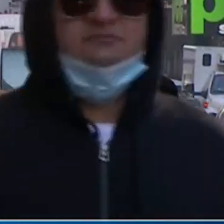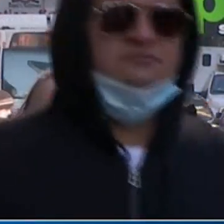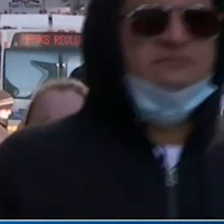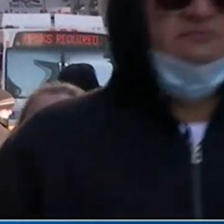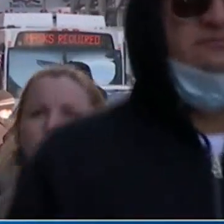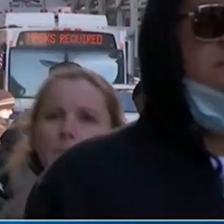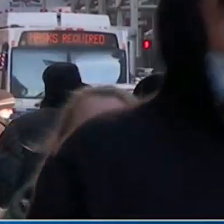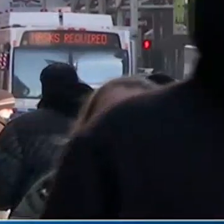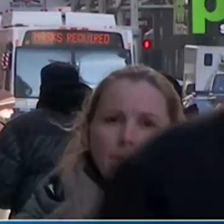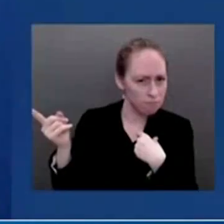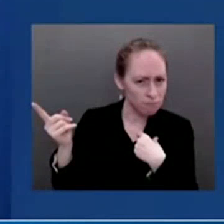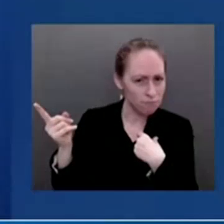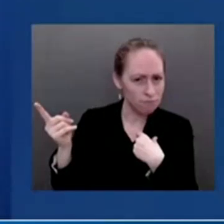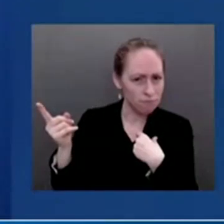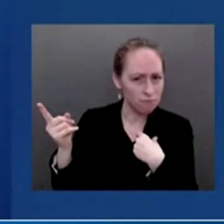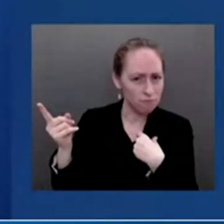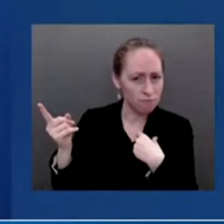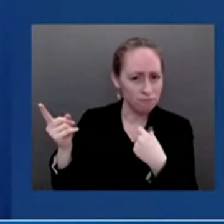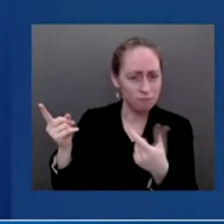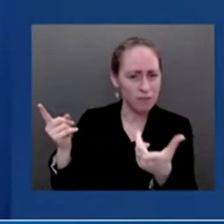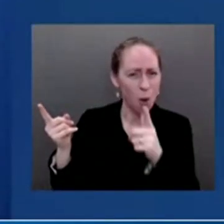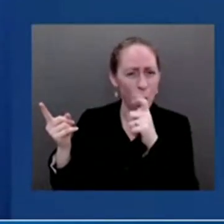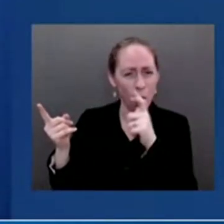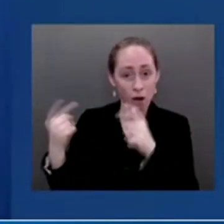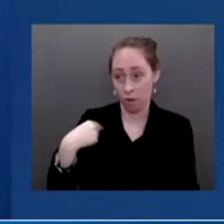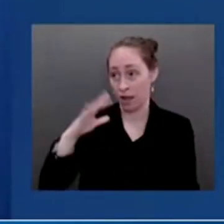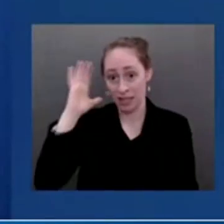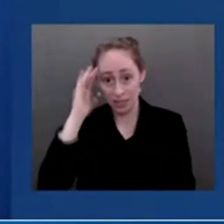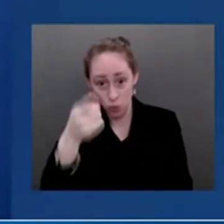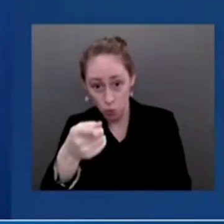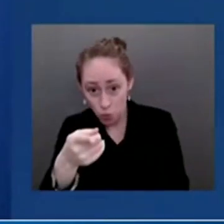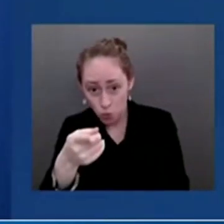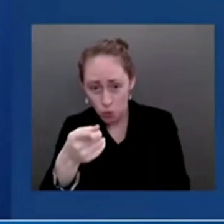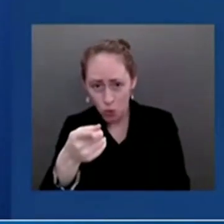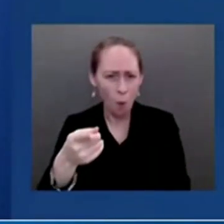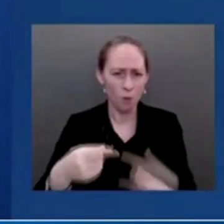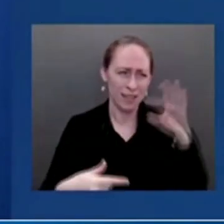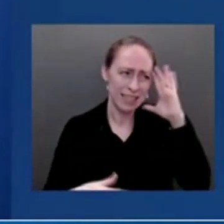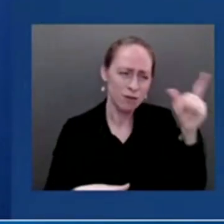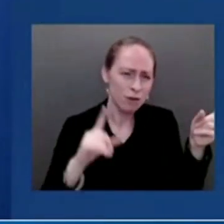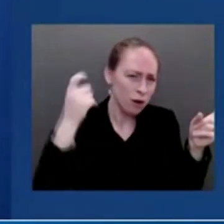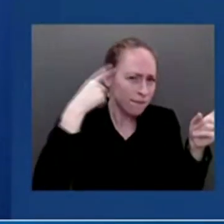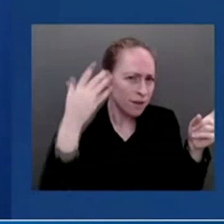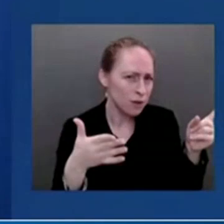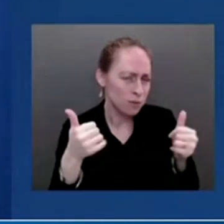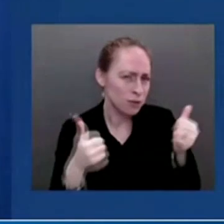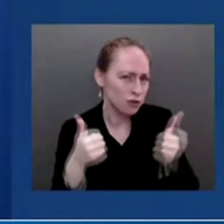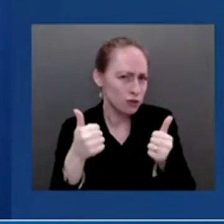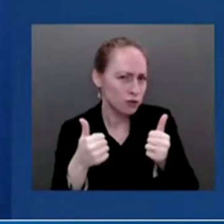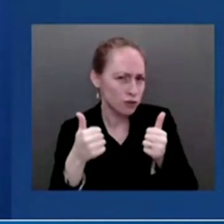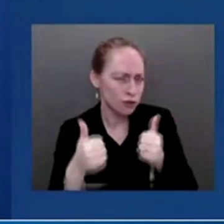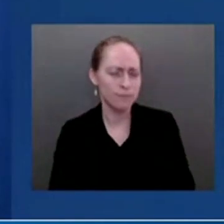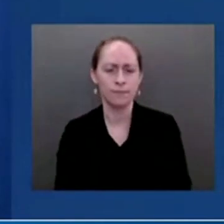ahdga sasavlo procesi. Imedis momcemie rom aktivuri shemtkhovebis raodenoba mkvetrad iklebs. Iklebs